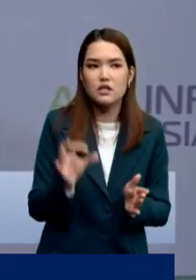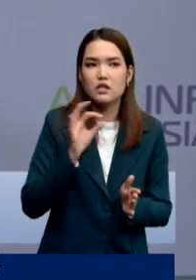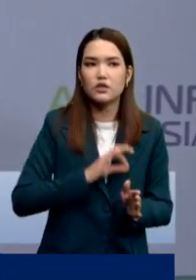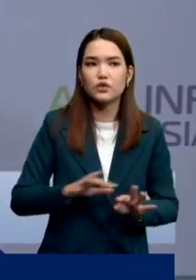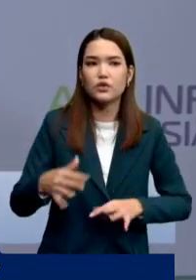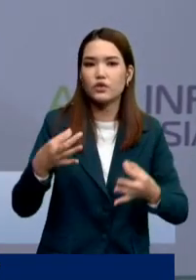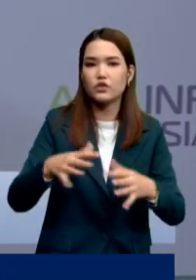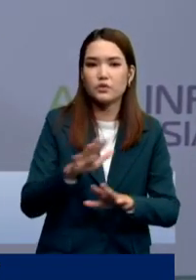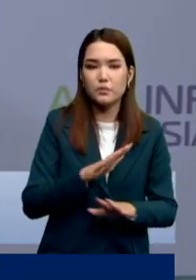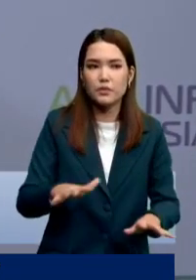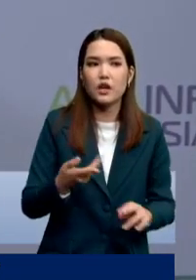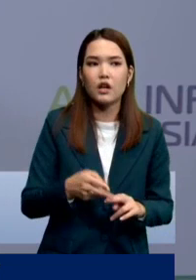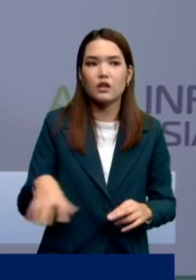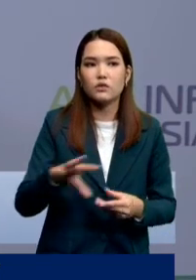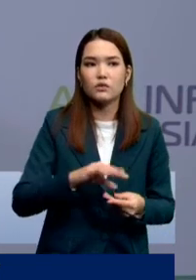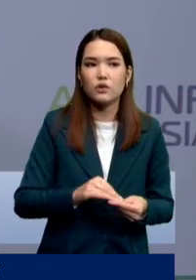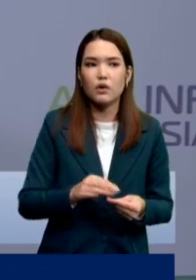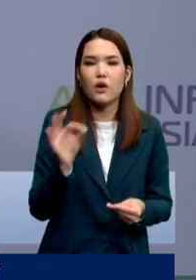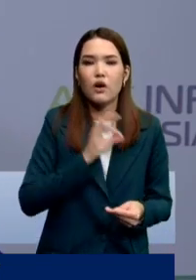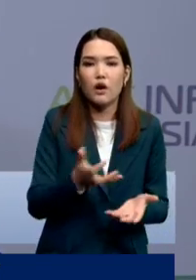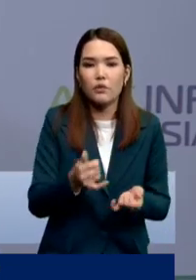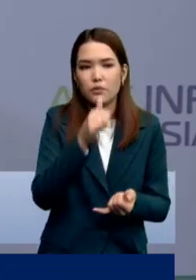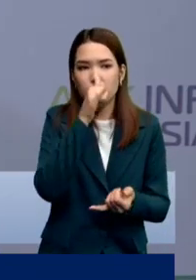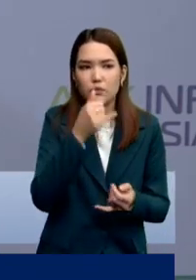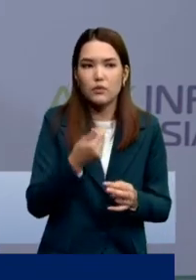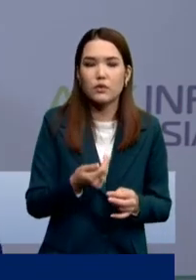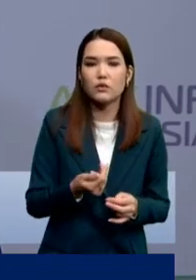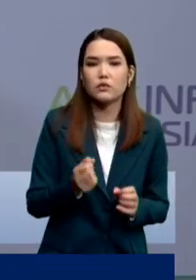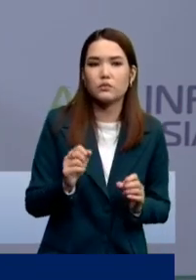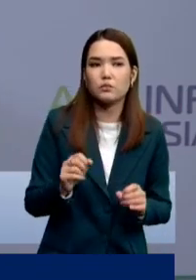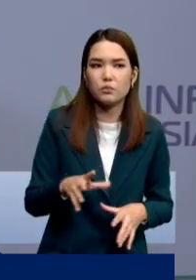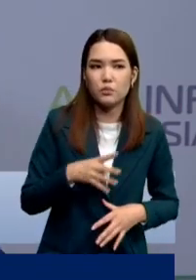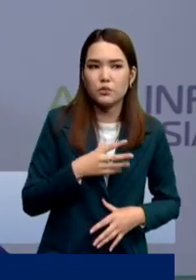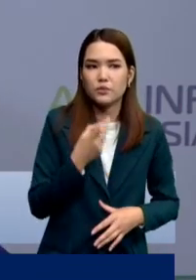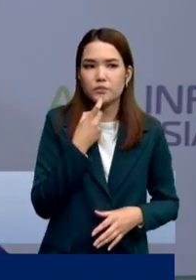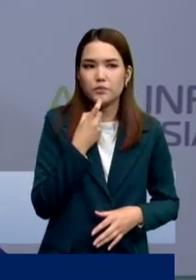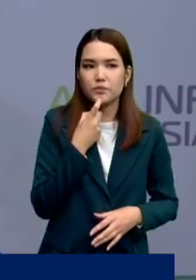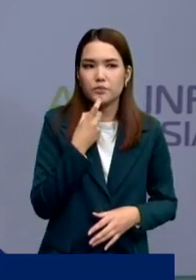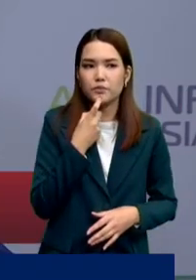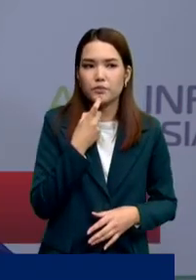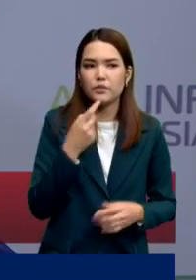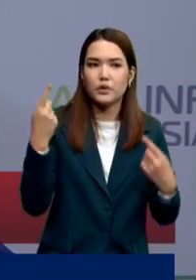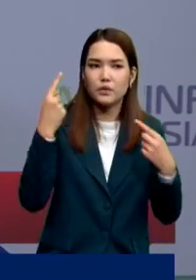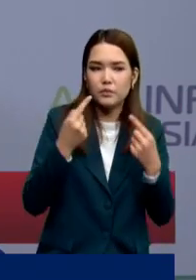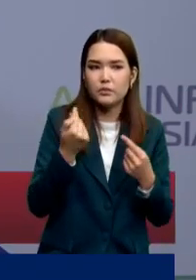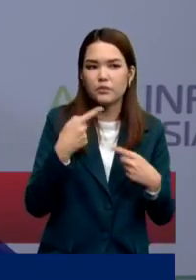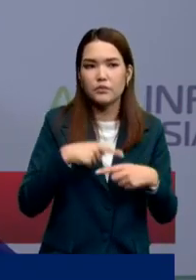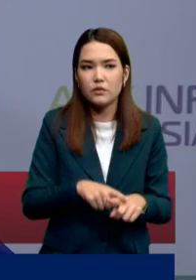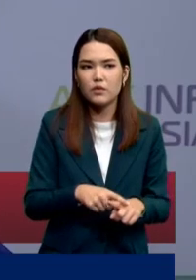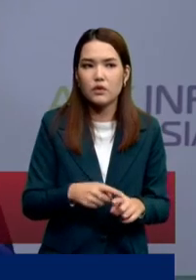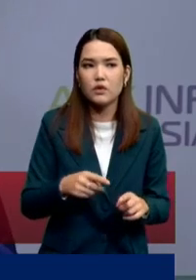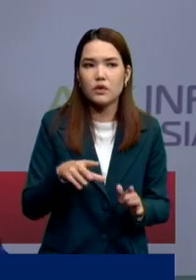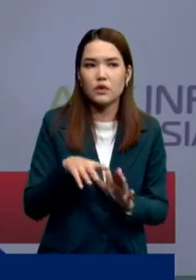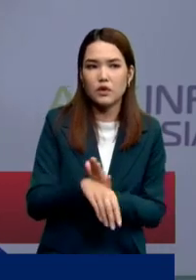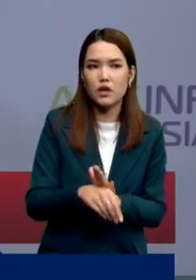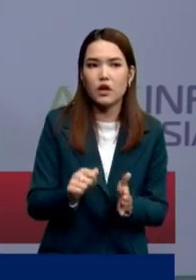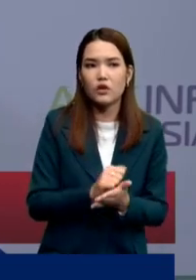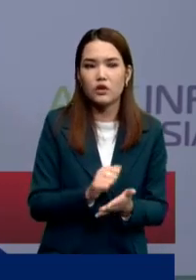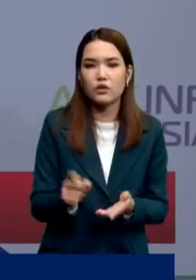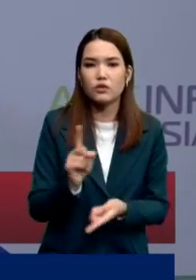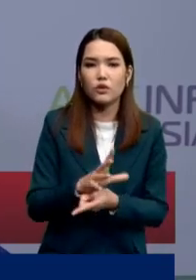жибермесе, элеваторлор аны кабылдап үлгүрмөйт, ягъни кабылдагы деген ул бир технологиялык бир процесс кой. Аны тазартуу